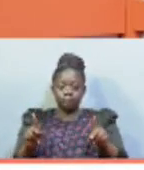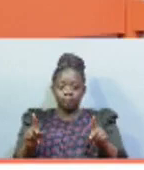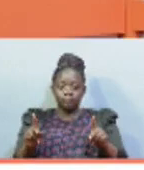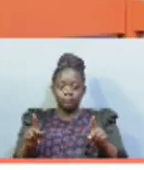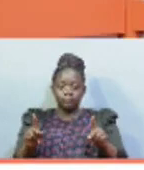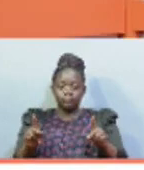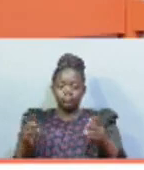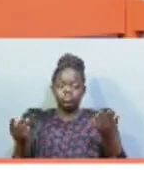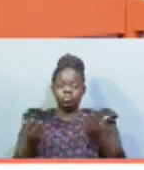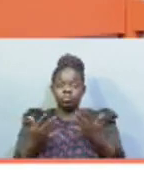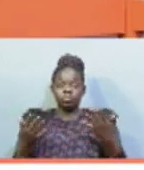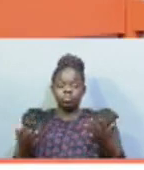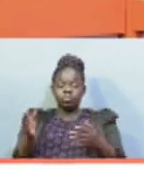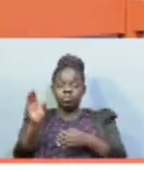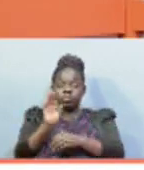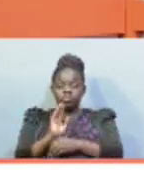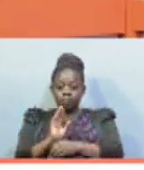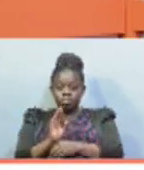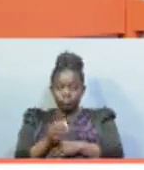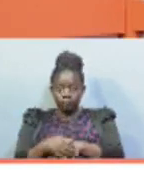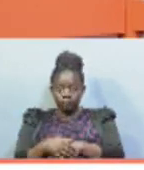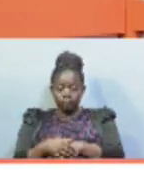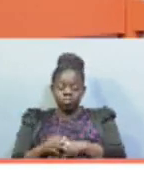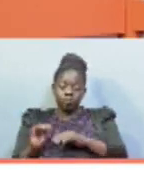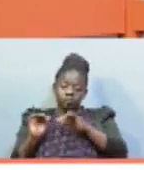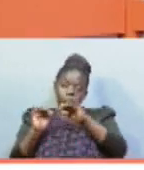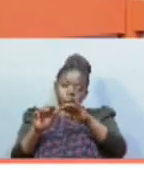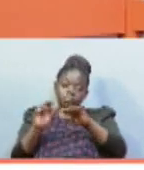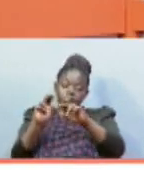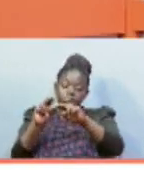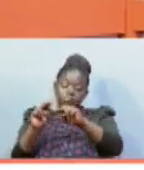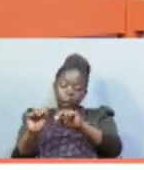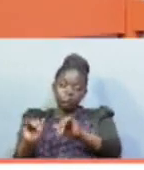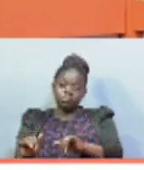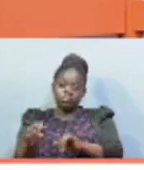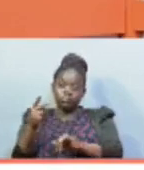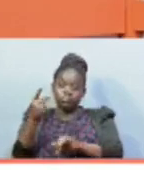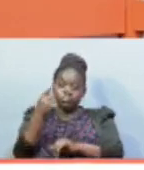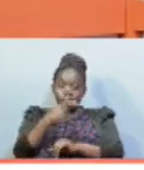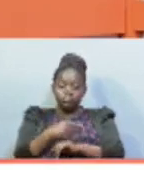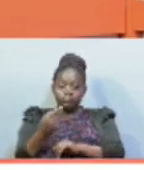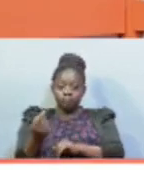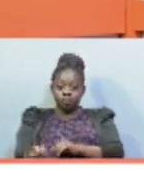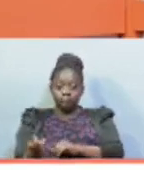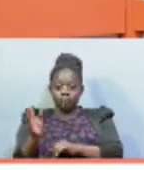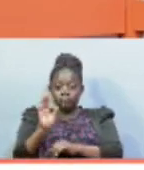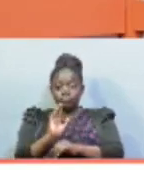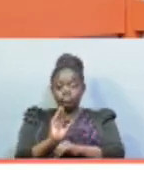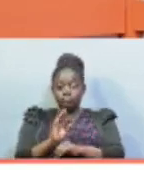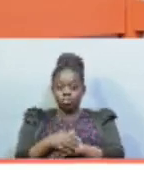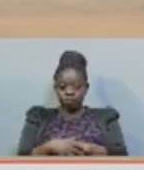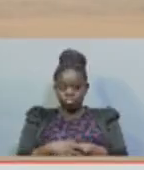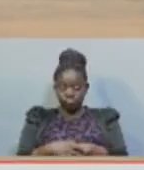n'obutebenkevu olw'endira mu DR Congo. Olukungaana luno lwakumala ennaku bbiri mu kibuga Kinshasa ekya DR